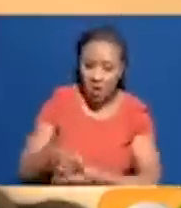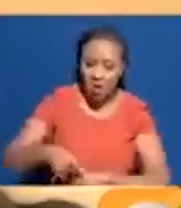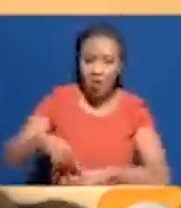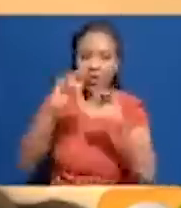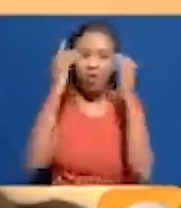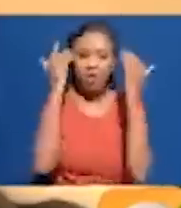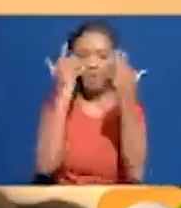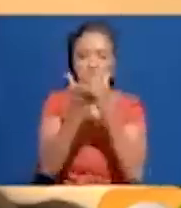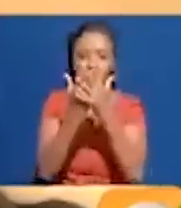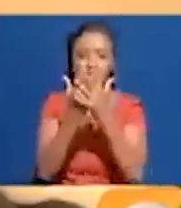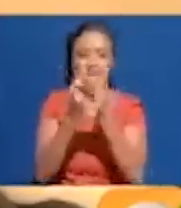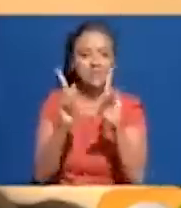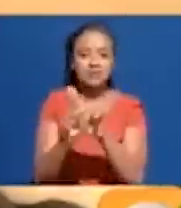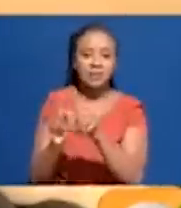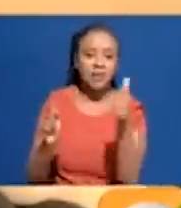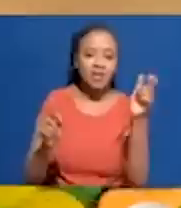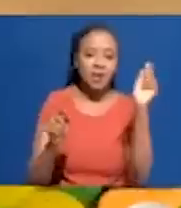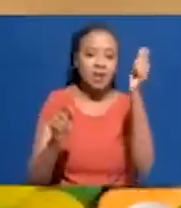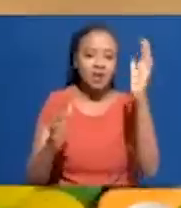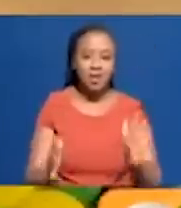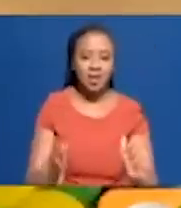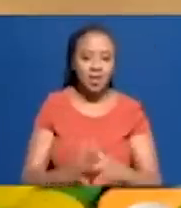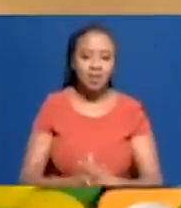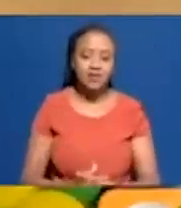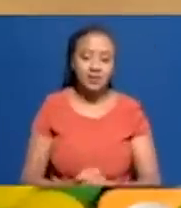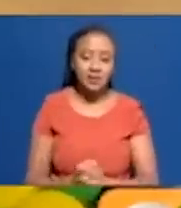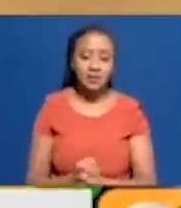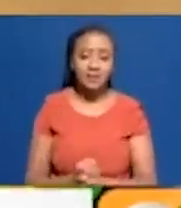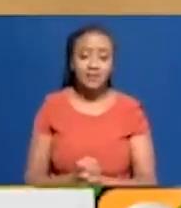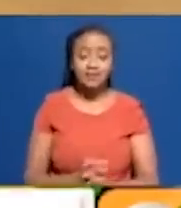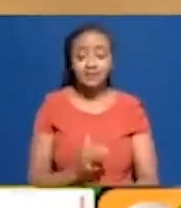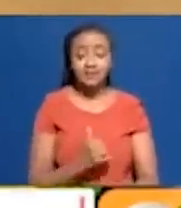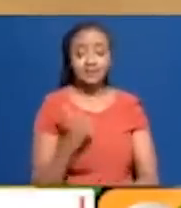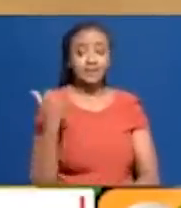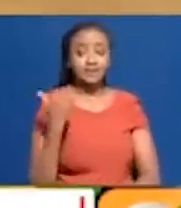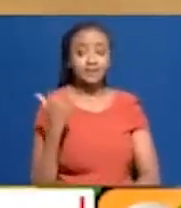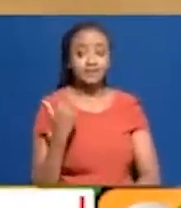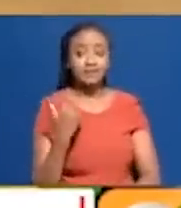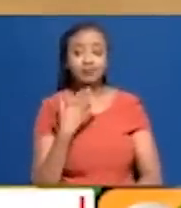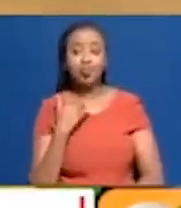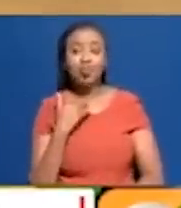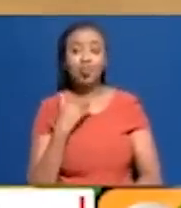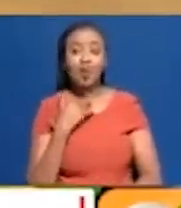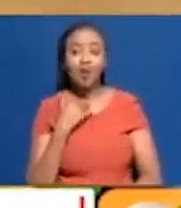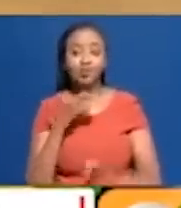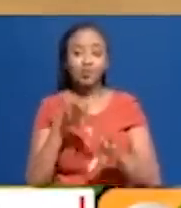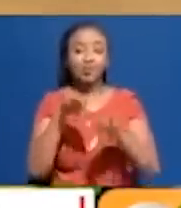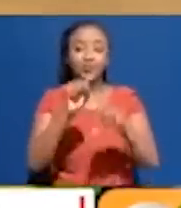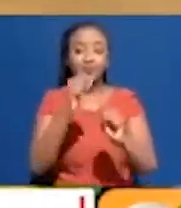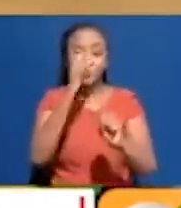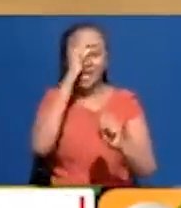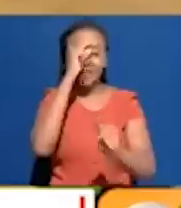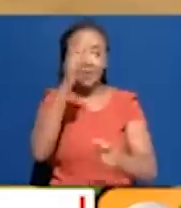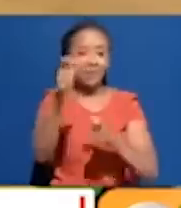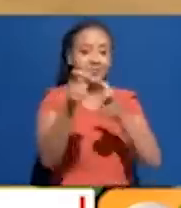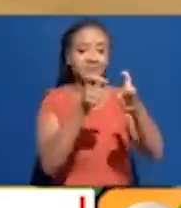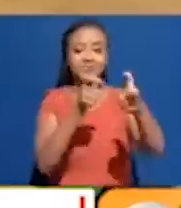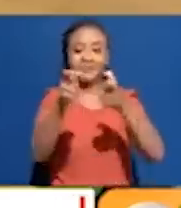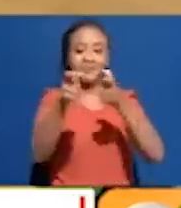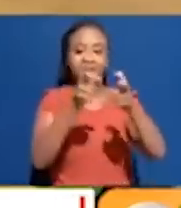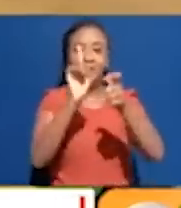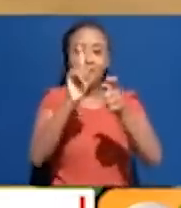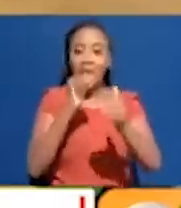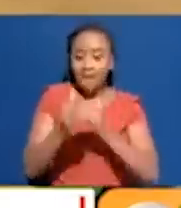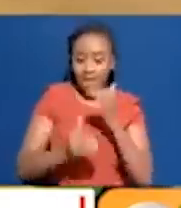umewajibika kama raia yoyote wa Kenya. Wanataka kuingia kwa serikali kwa mlango ya nyuma. Hawa